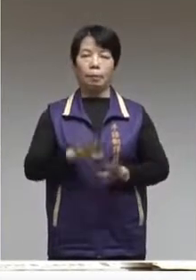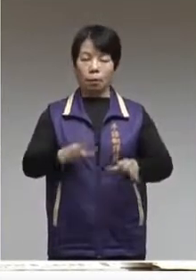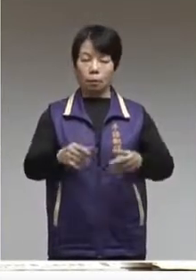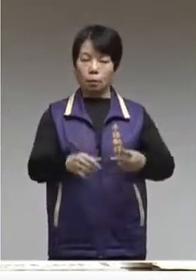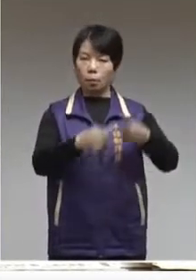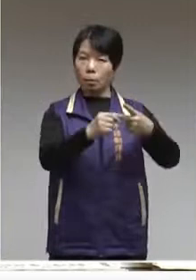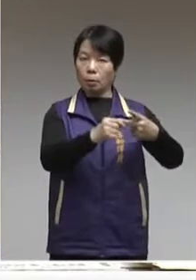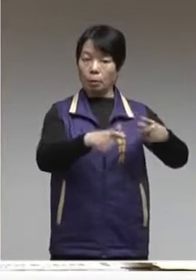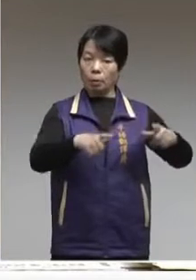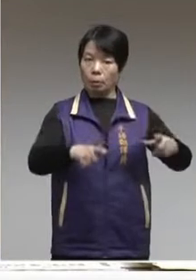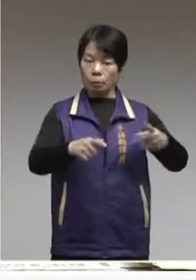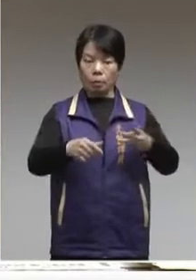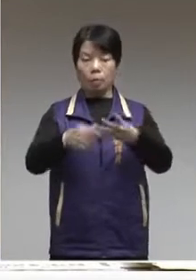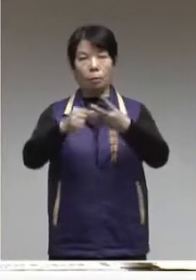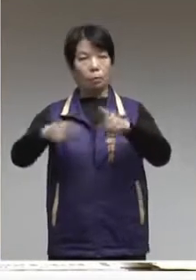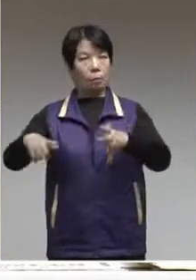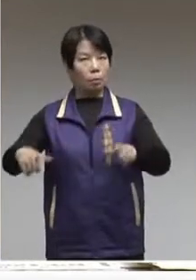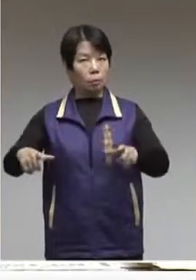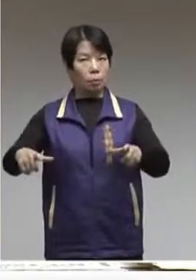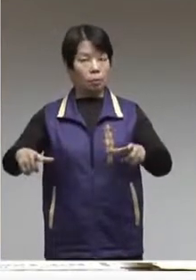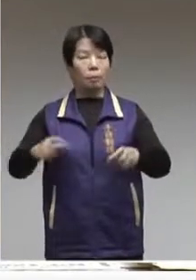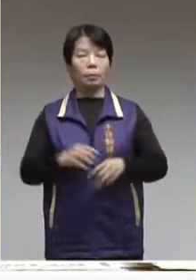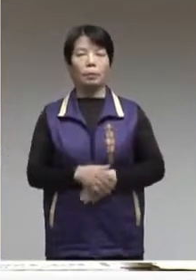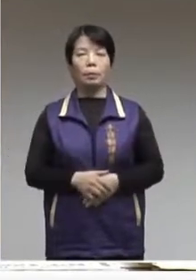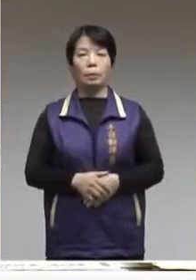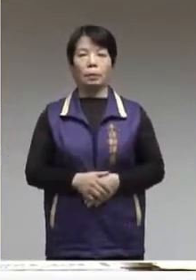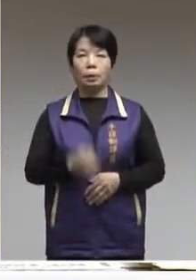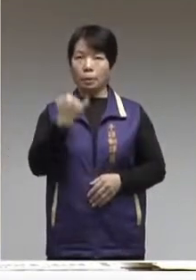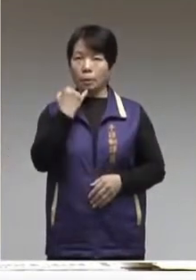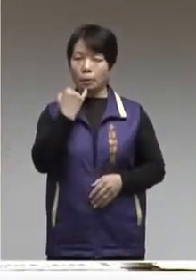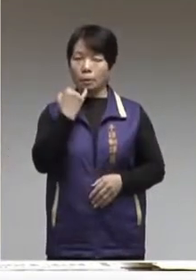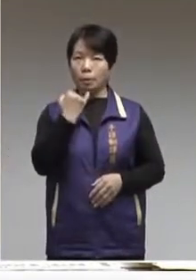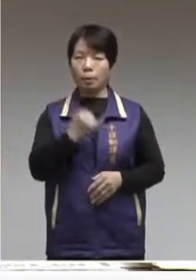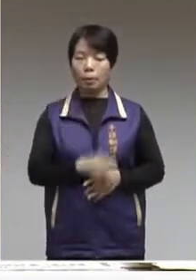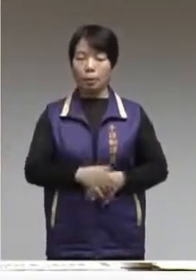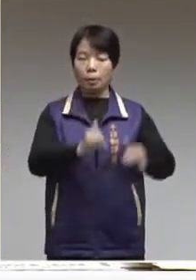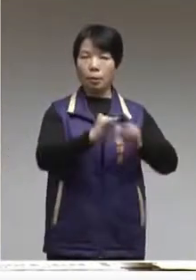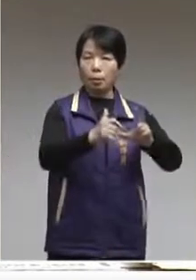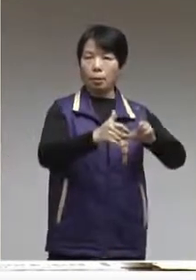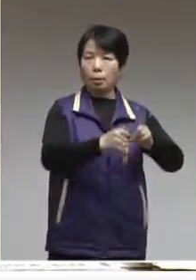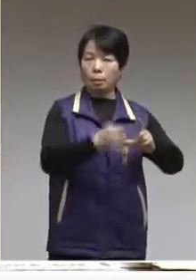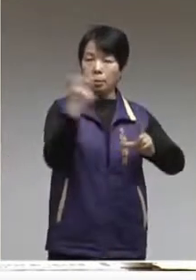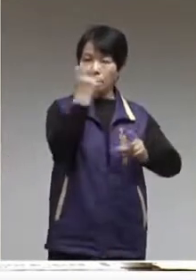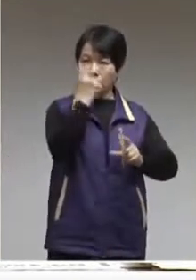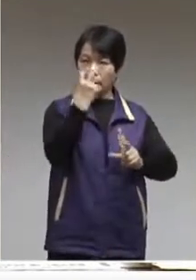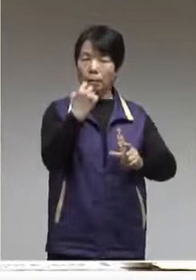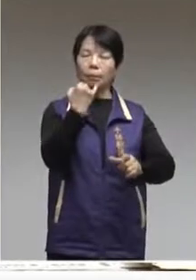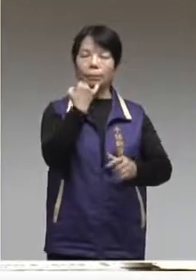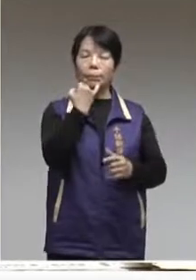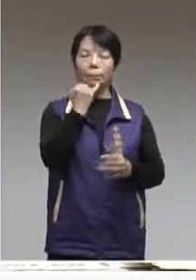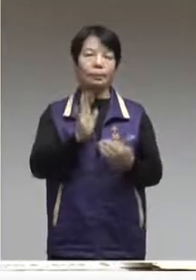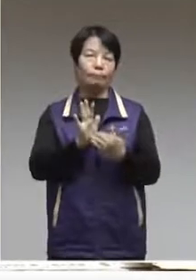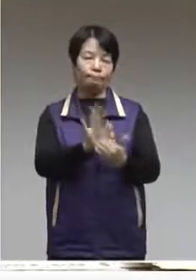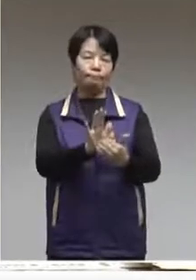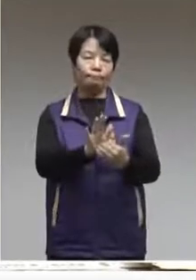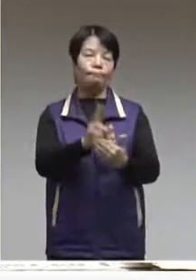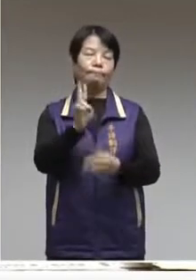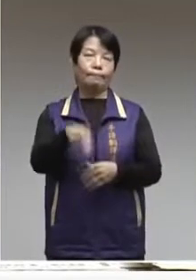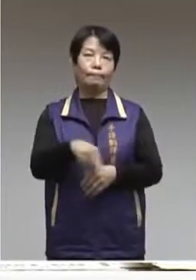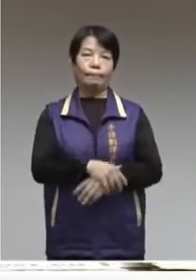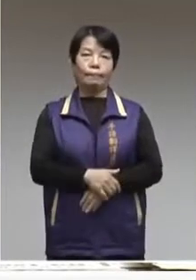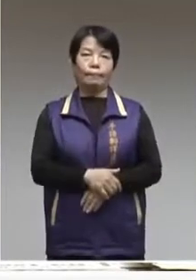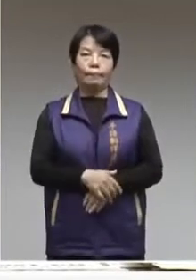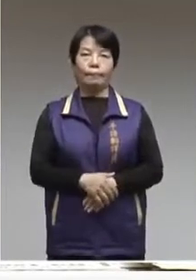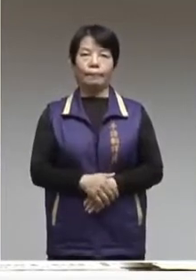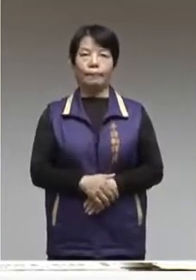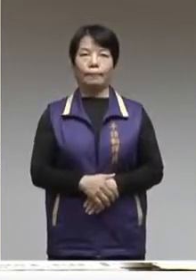第二波到第三波，那我们也可以用社区的筛检的这个方式，来让整